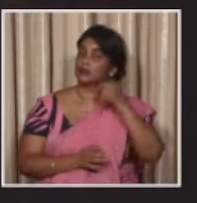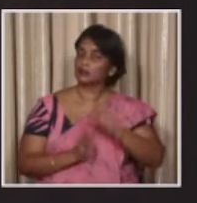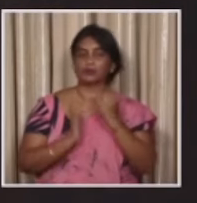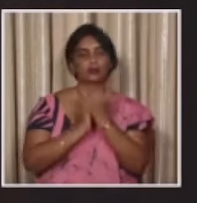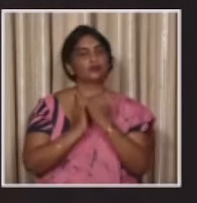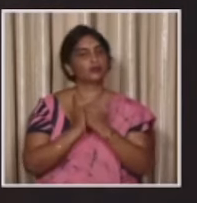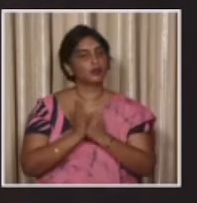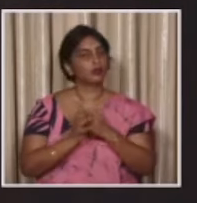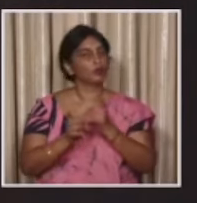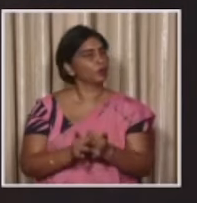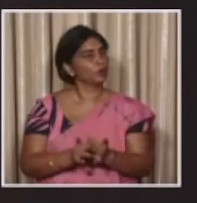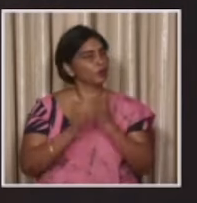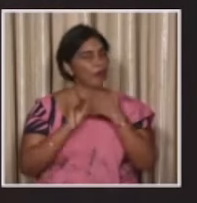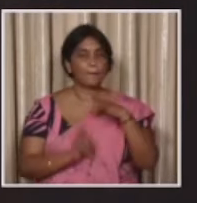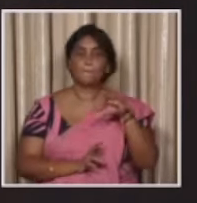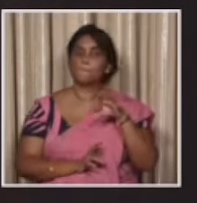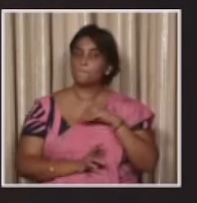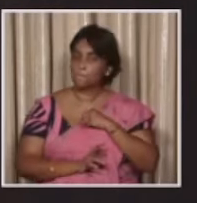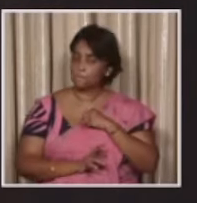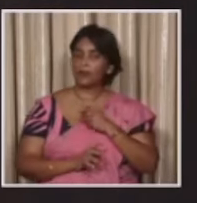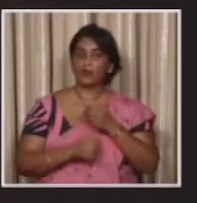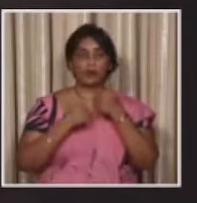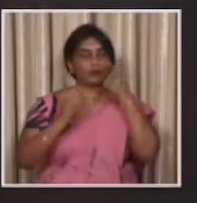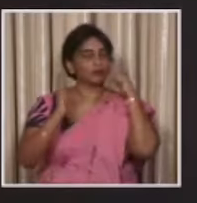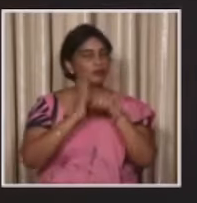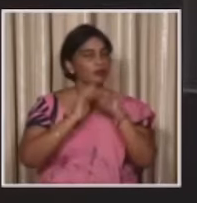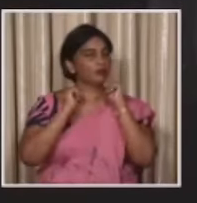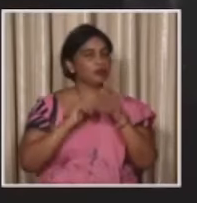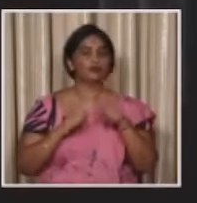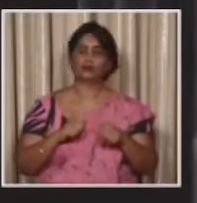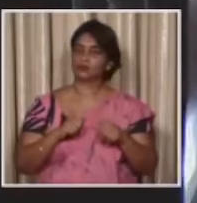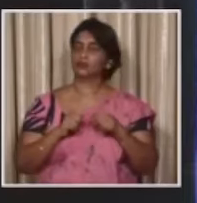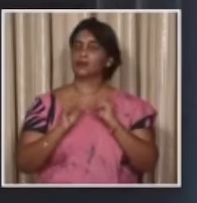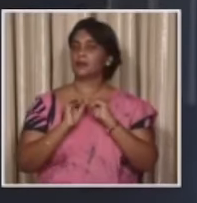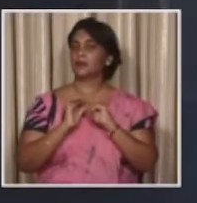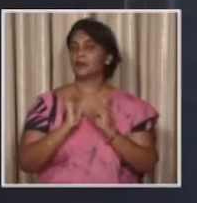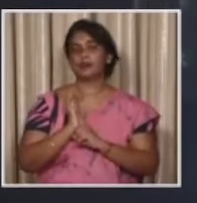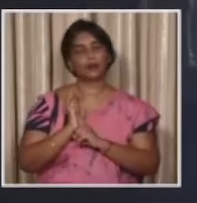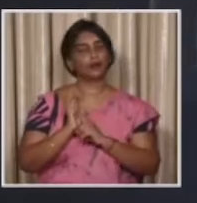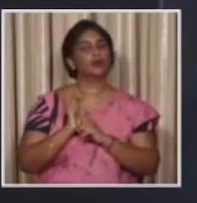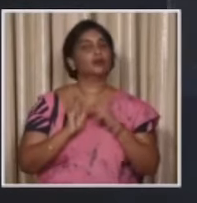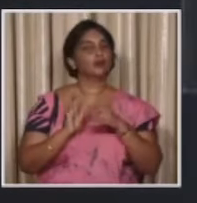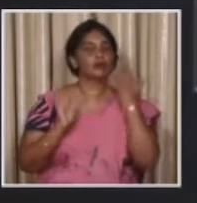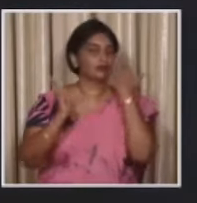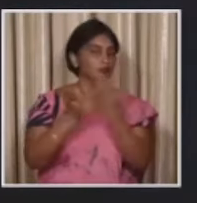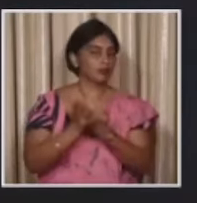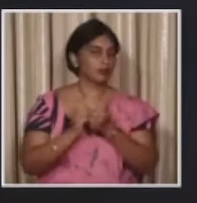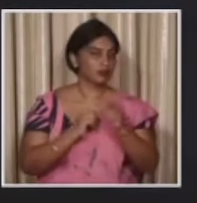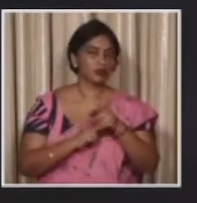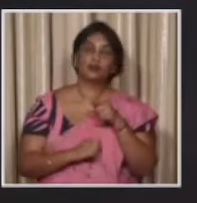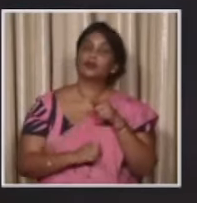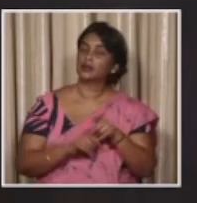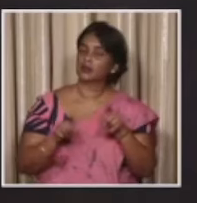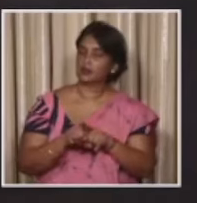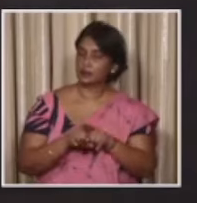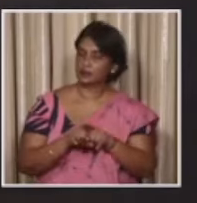නිර්දේශ අකුරක් නැර පිළිපැදලා ඉතා විනිවිද භාවයෙන් තමයි අද මේ පනත මේ ජනගත කිරීම කරන්නේ. ඒ